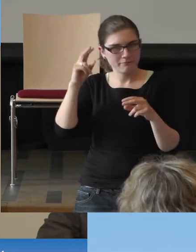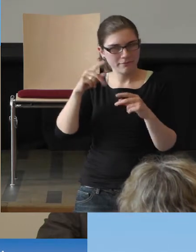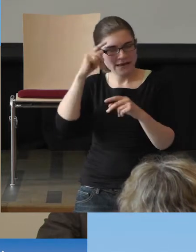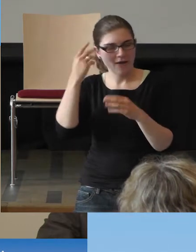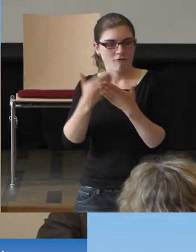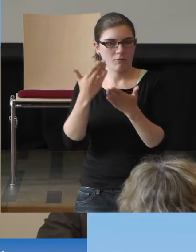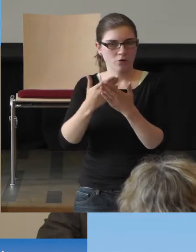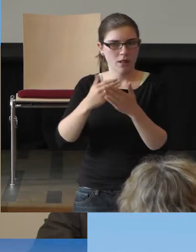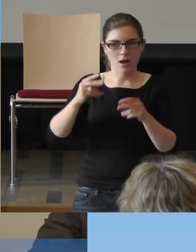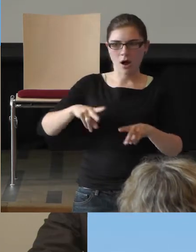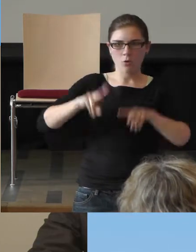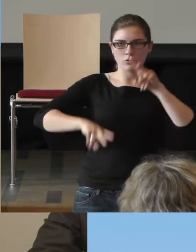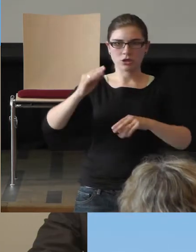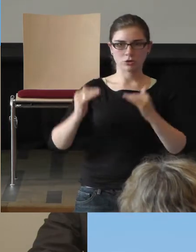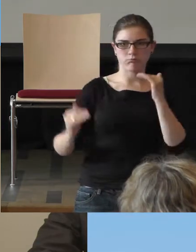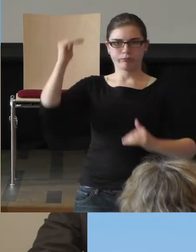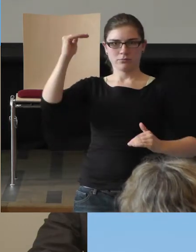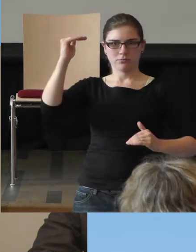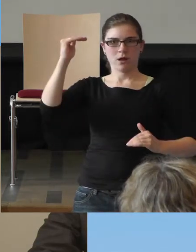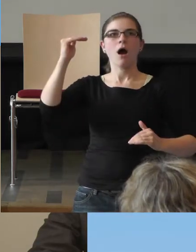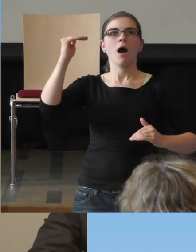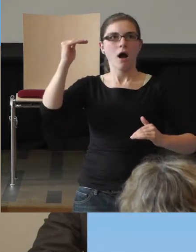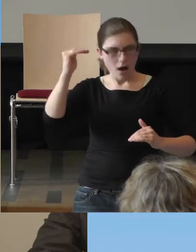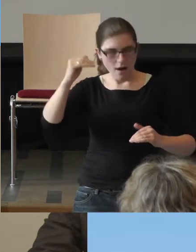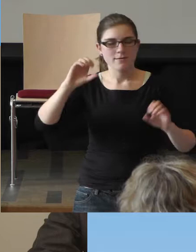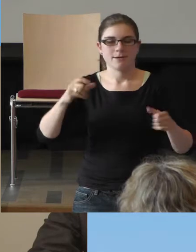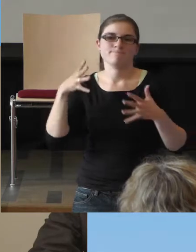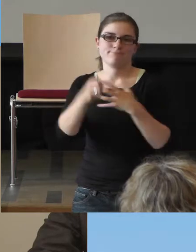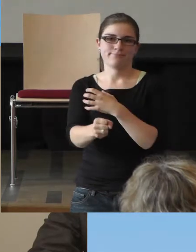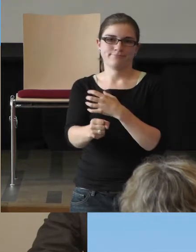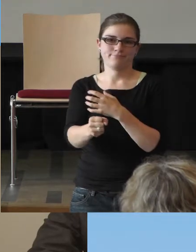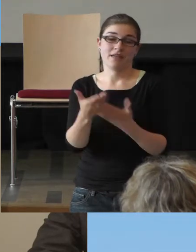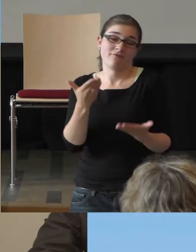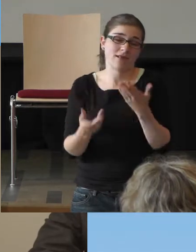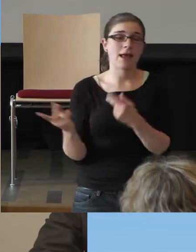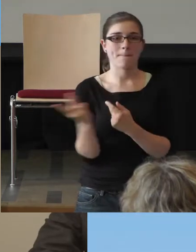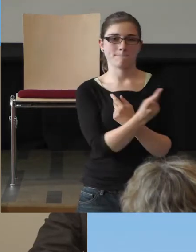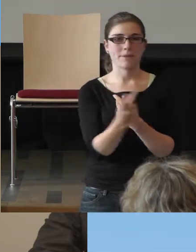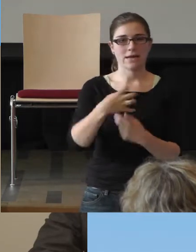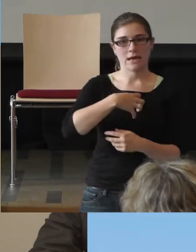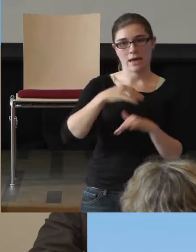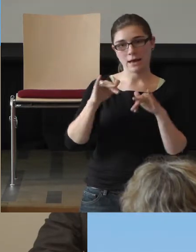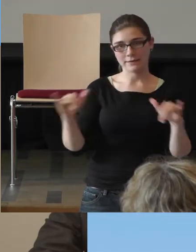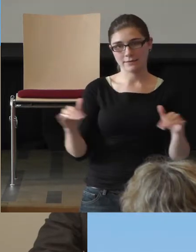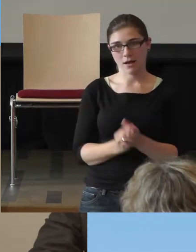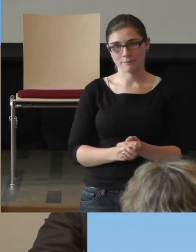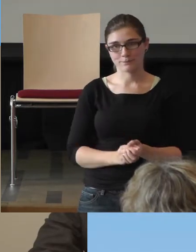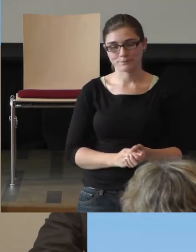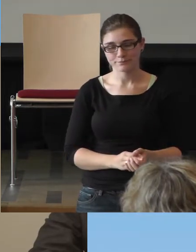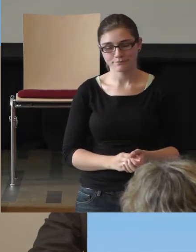Polyneuropathie und zusätzlich noch ein Karpaltunnel Karpaltunnel. Jetzt zu Ihrer ersten Frage mit den